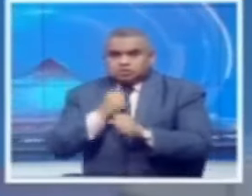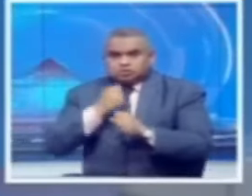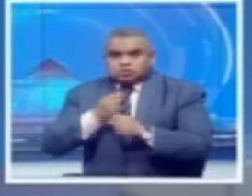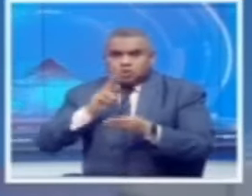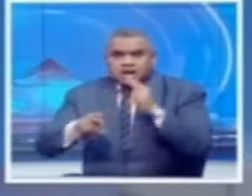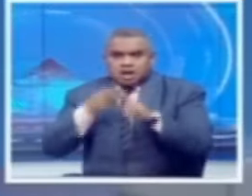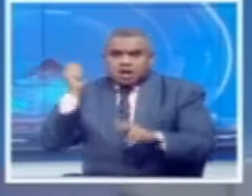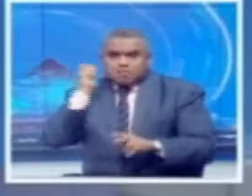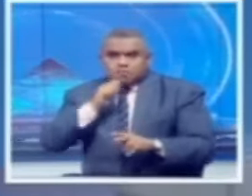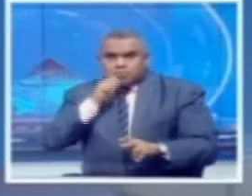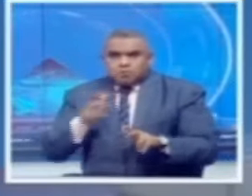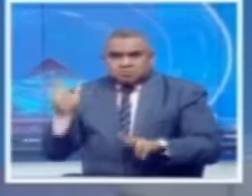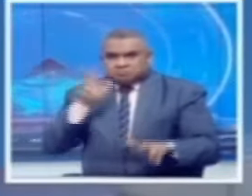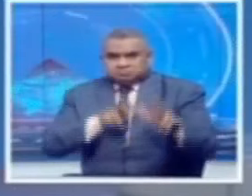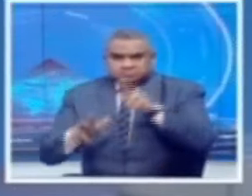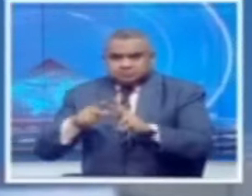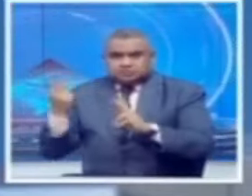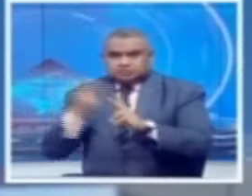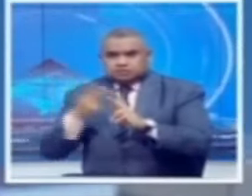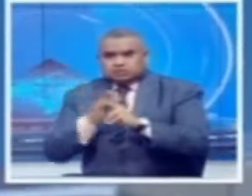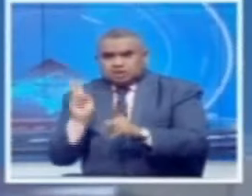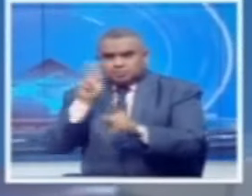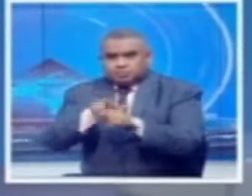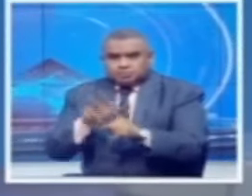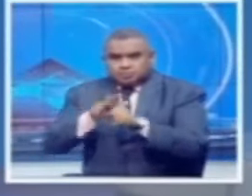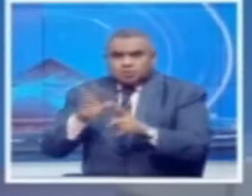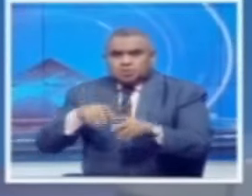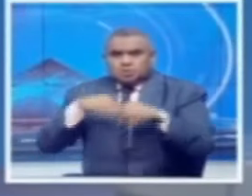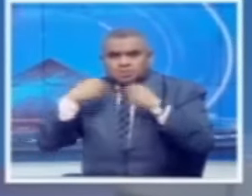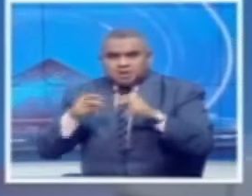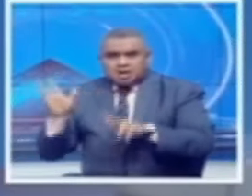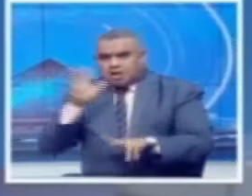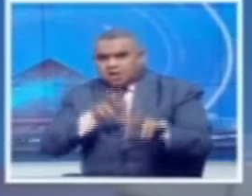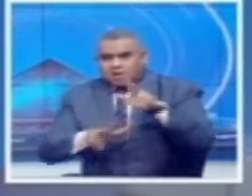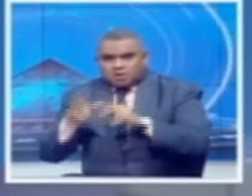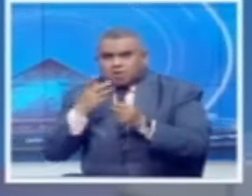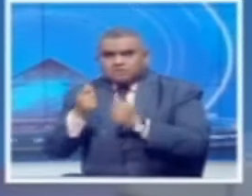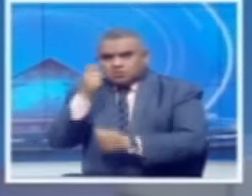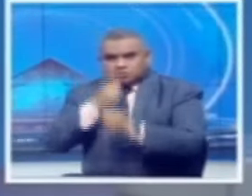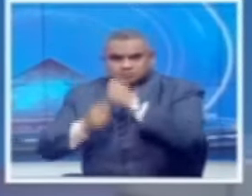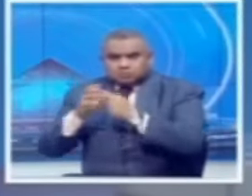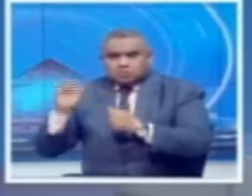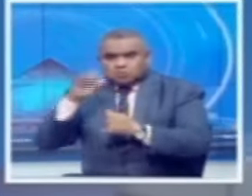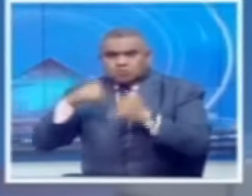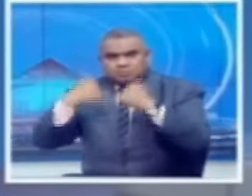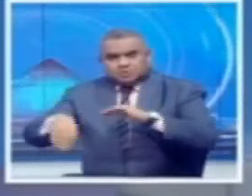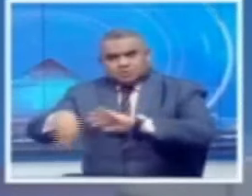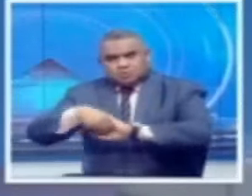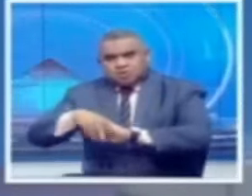لتصدي لجرائم النصب والاحتيال على المواطنين والإتجار غير المشروع في النقد الأجنبي والفساد